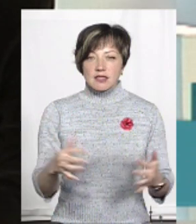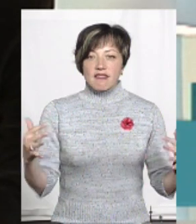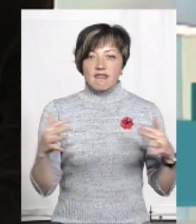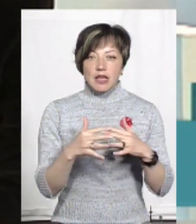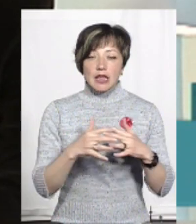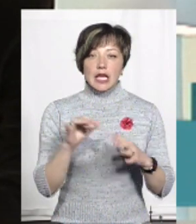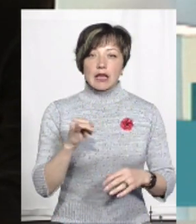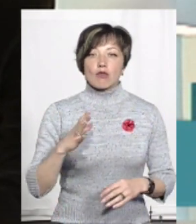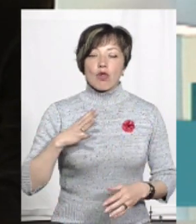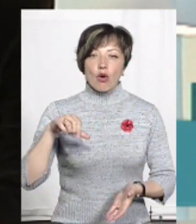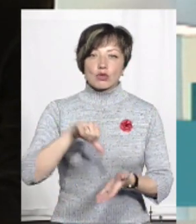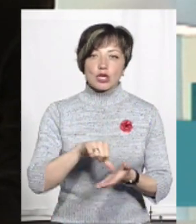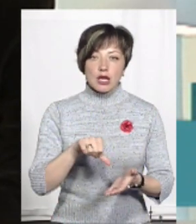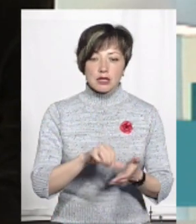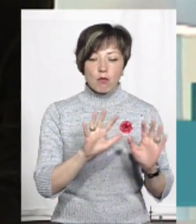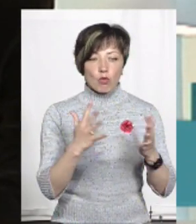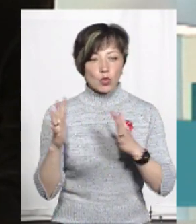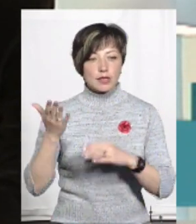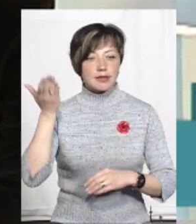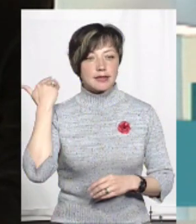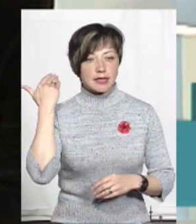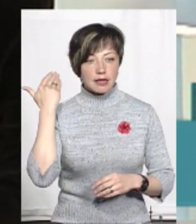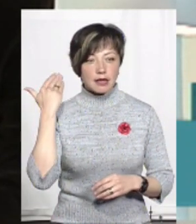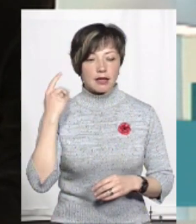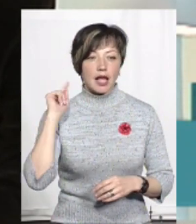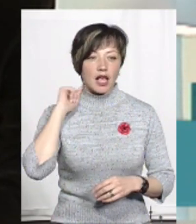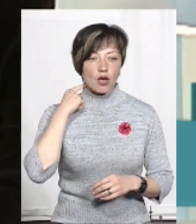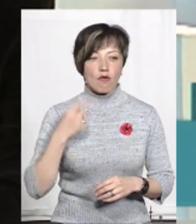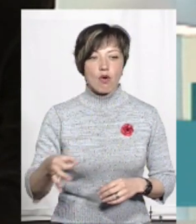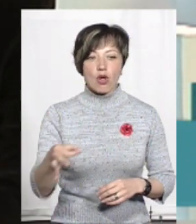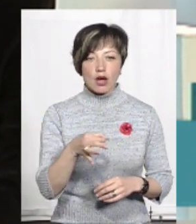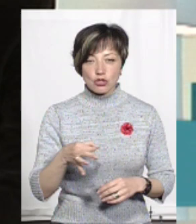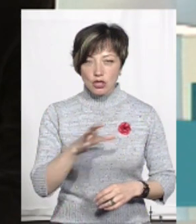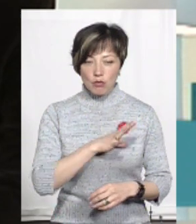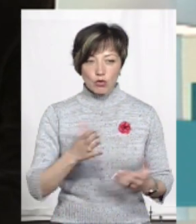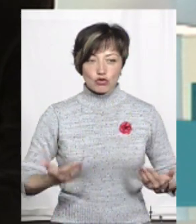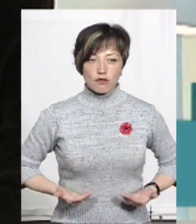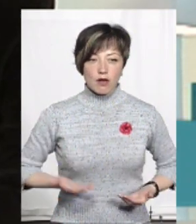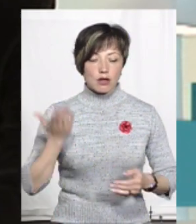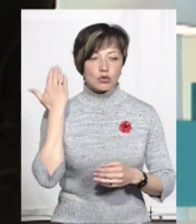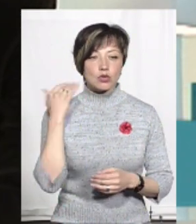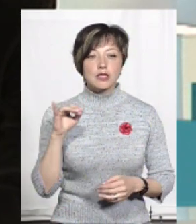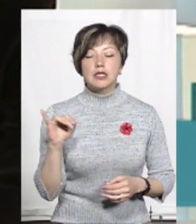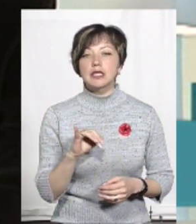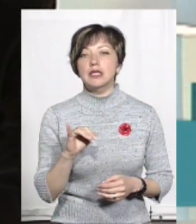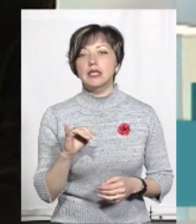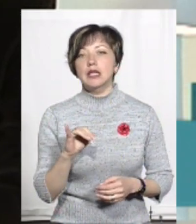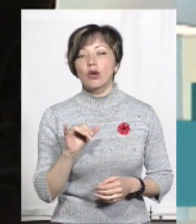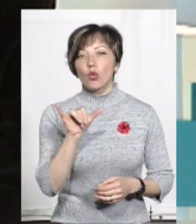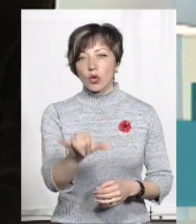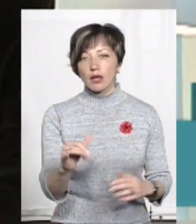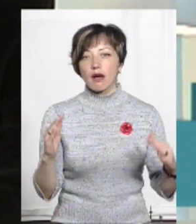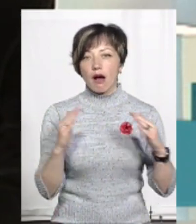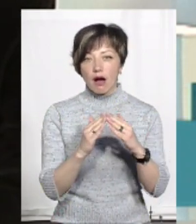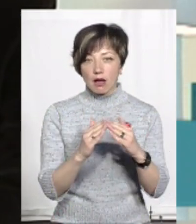і вона була учасником подій тих. На Кіровоградщині вона проживала тоді, і в її